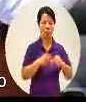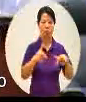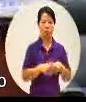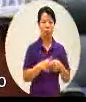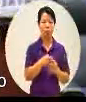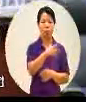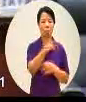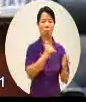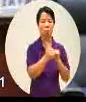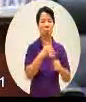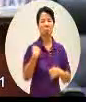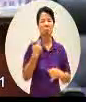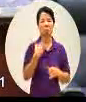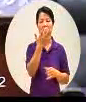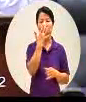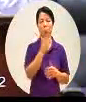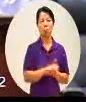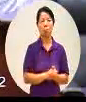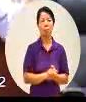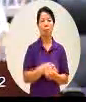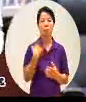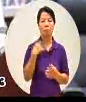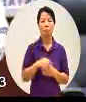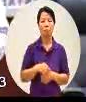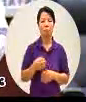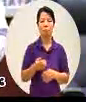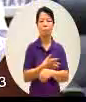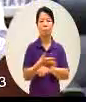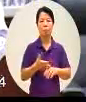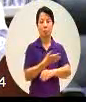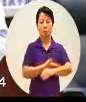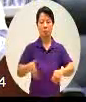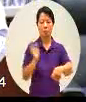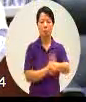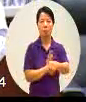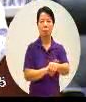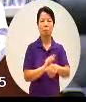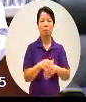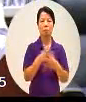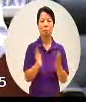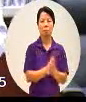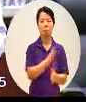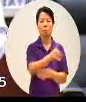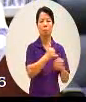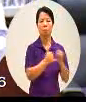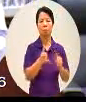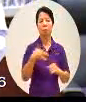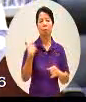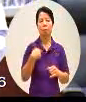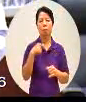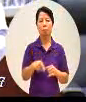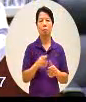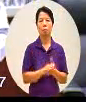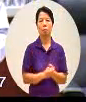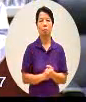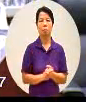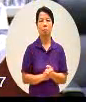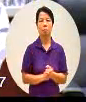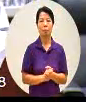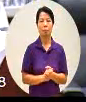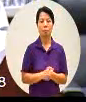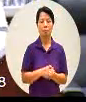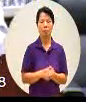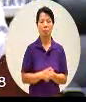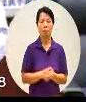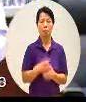你给他用一个什么码头，那有的没的啦，百姓不会很知道这个东西啦。你用